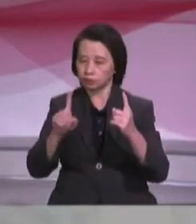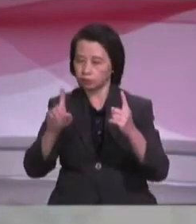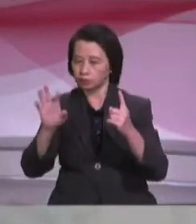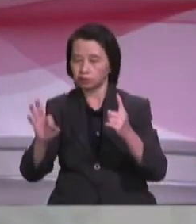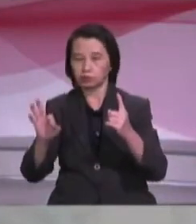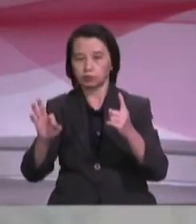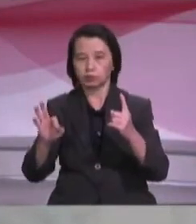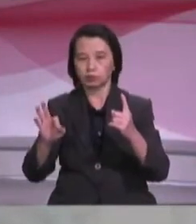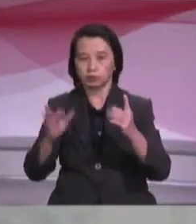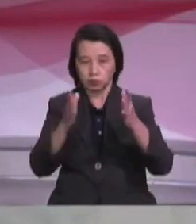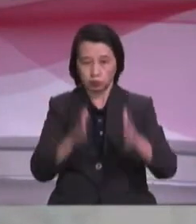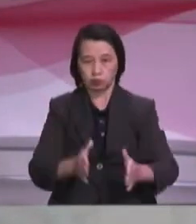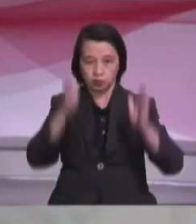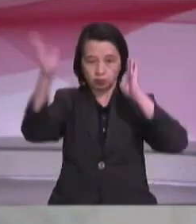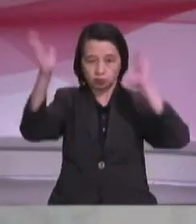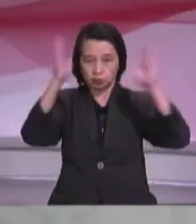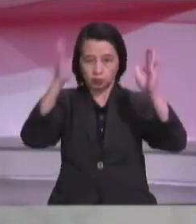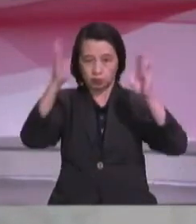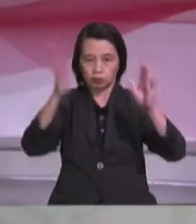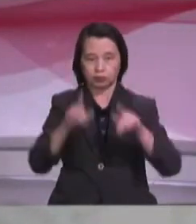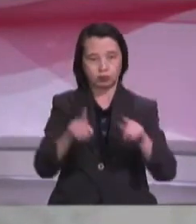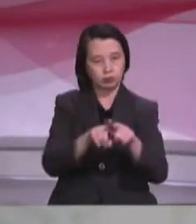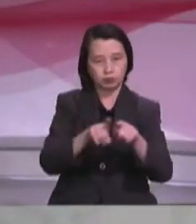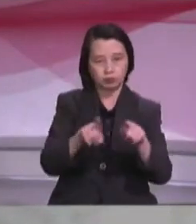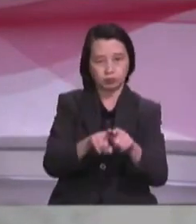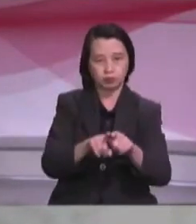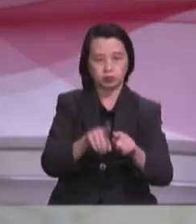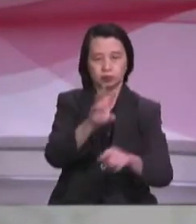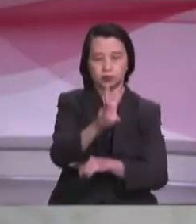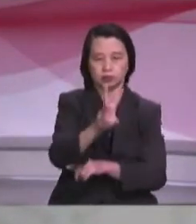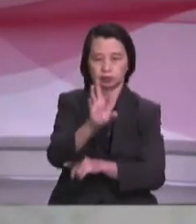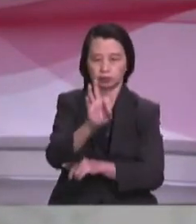1,419 kes warga negara, iaitu bersamaan dengan